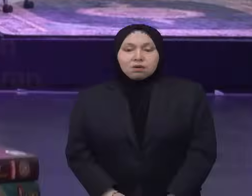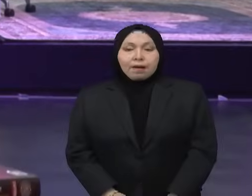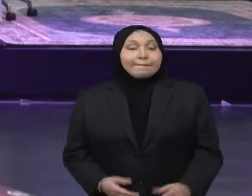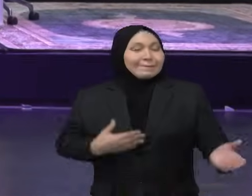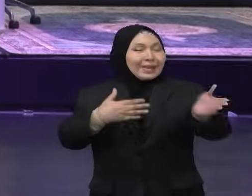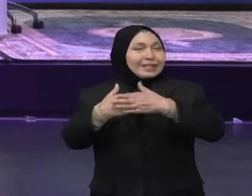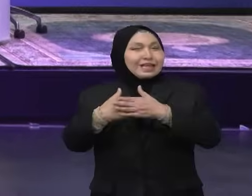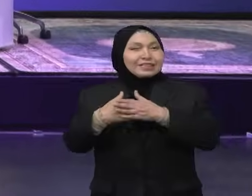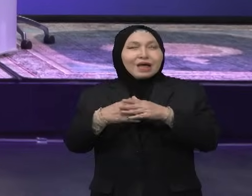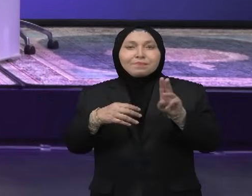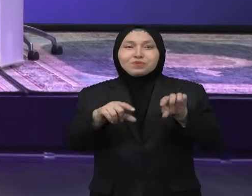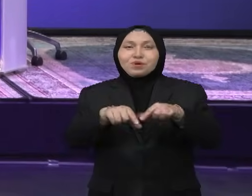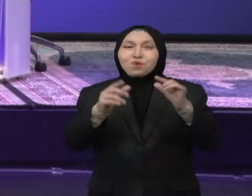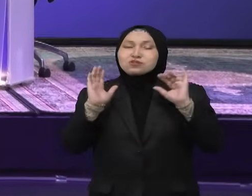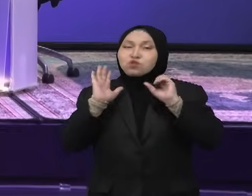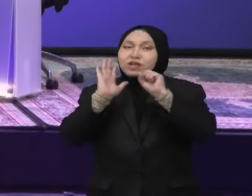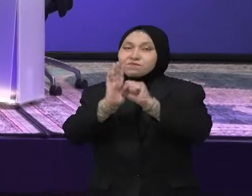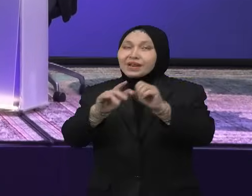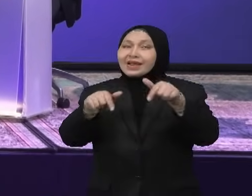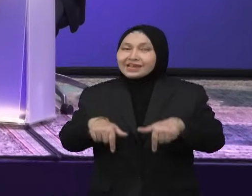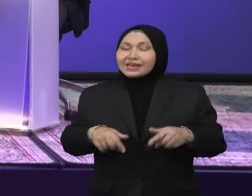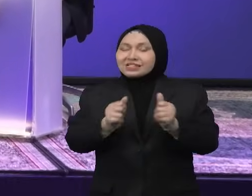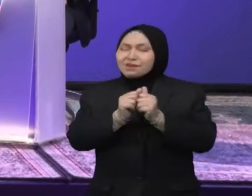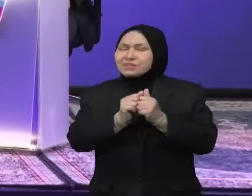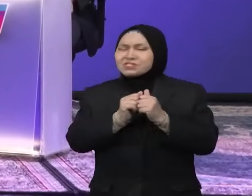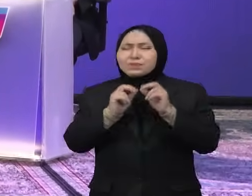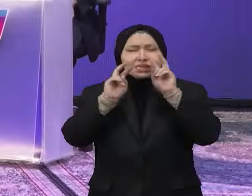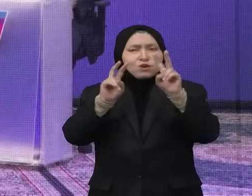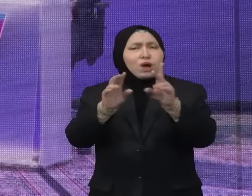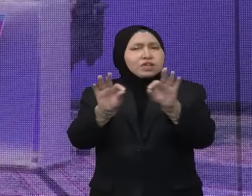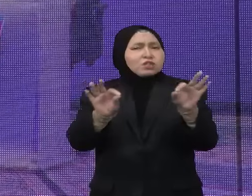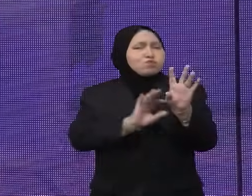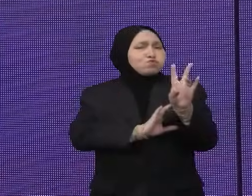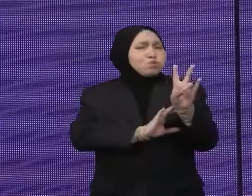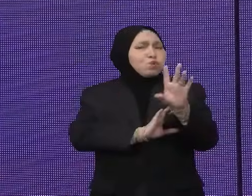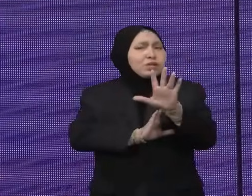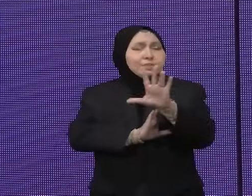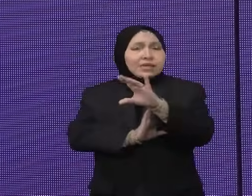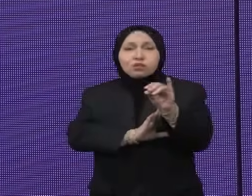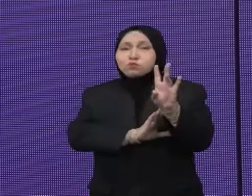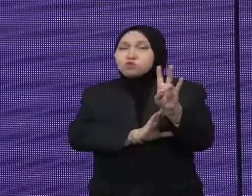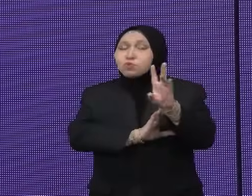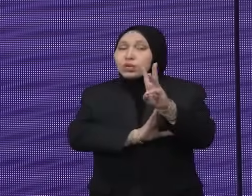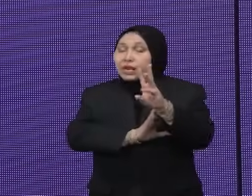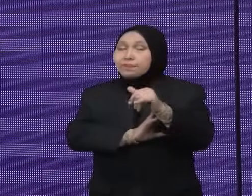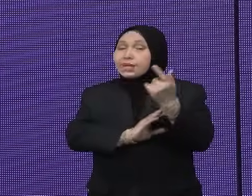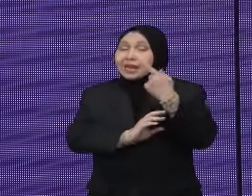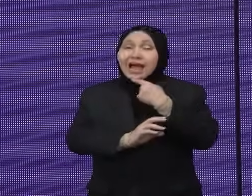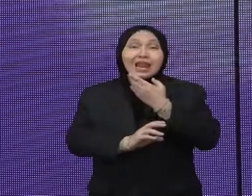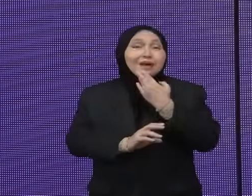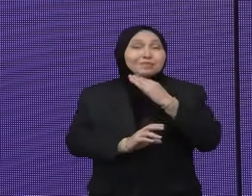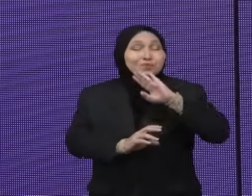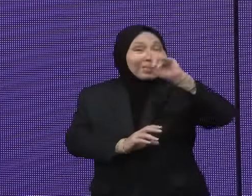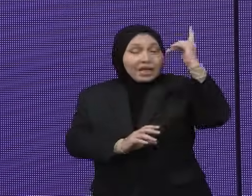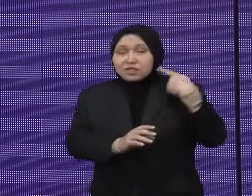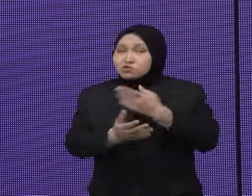Kembali kita dalam My Quran Time, Quran Salat Infaq pada hari ini. Kita sama-sama melihat kepada ayat 75 hingga 76. Dan Alhamdulillah sebentar tadi sudah pun kita